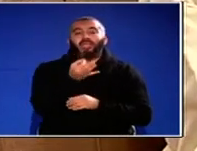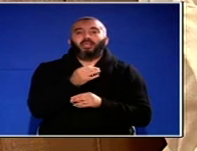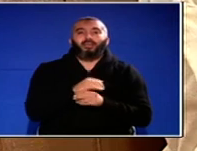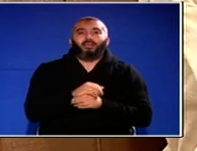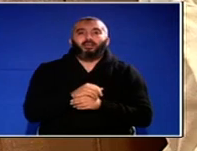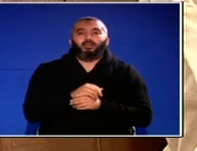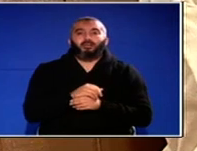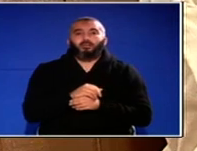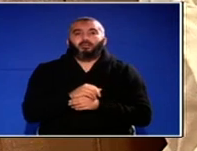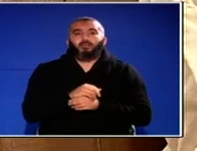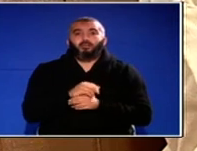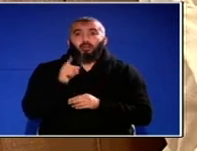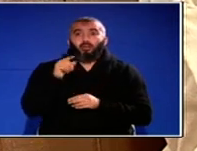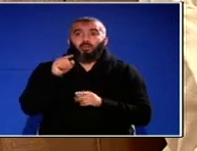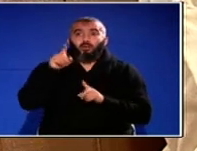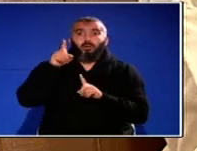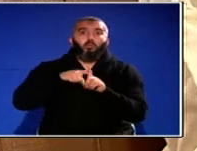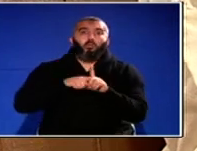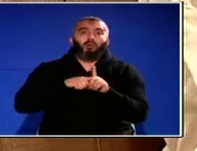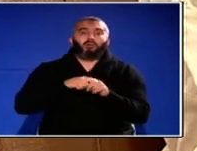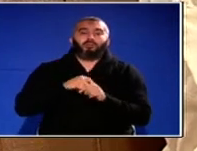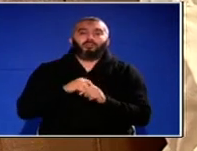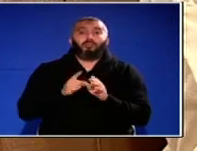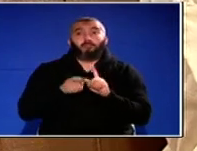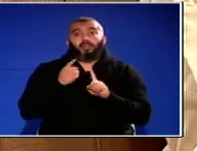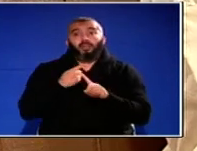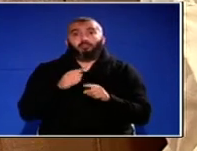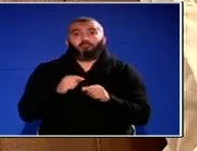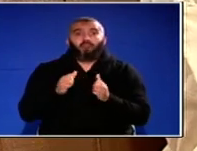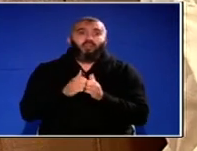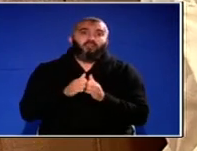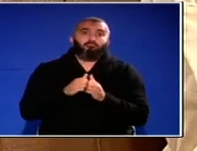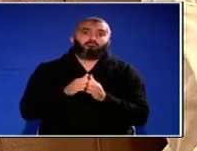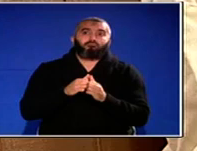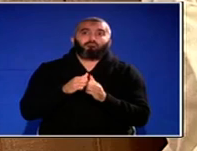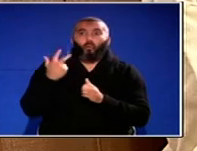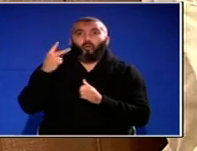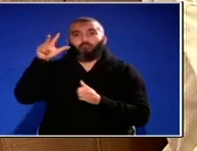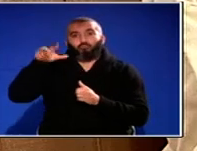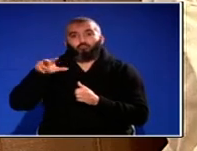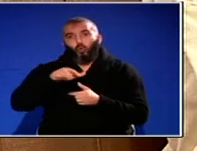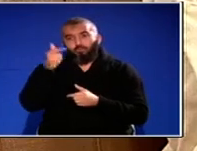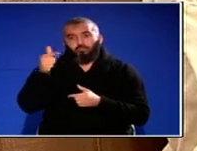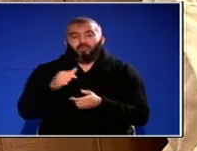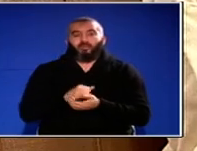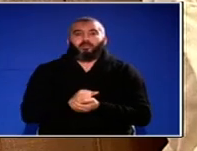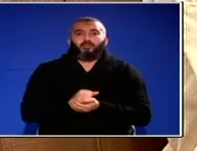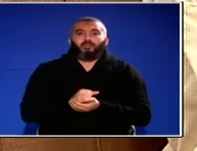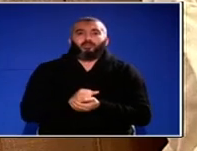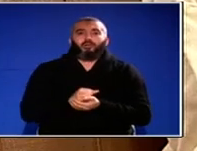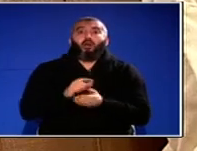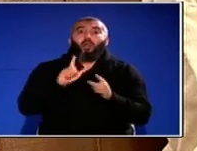بأن هذا الشهر من الأشهر الحرم، ولا يتميز بأعمال معينة،